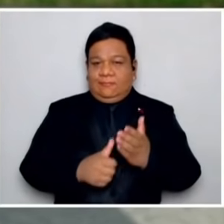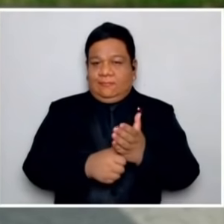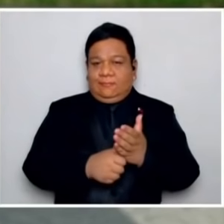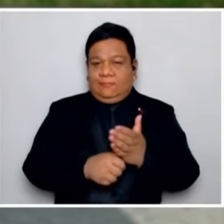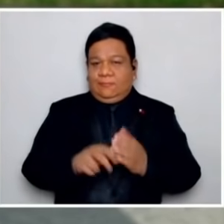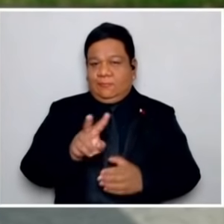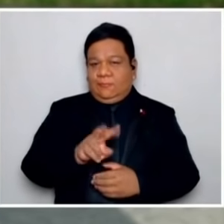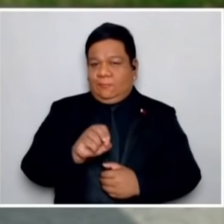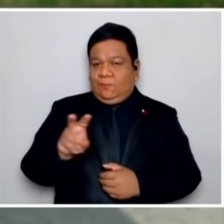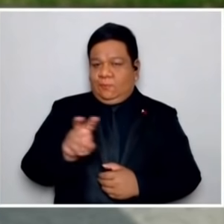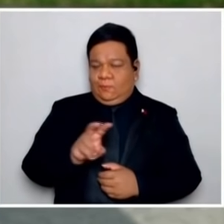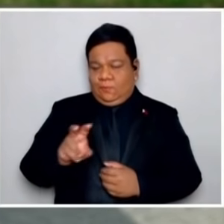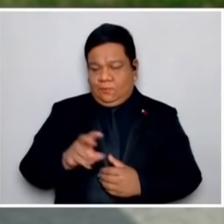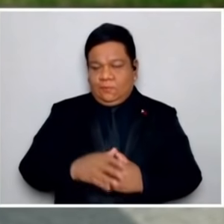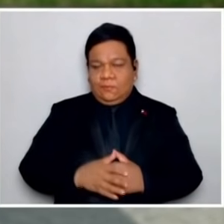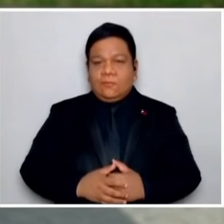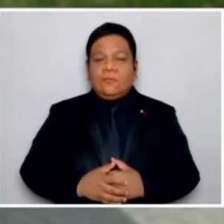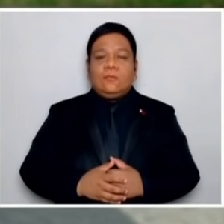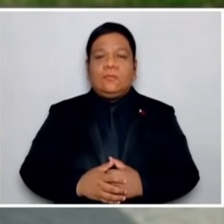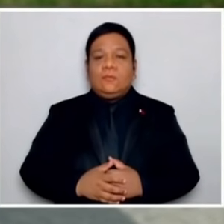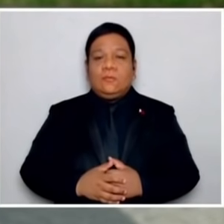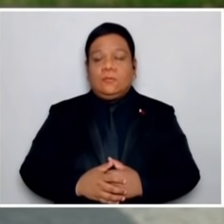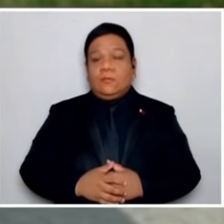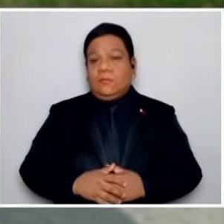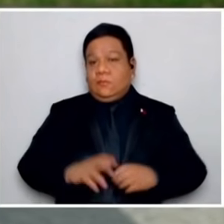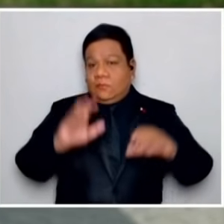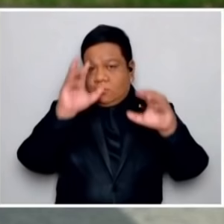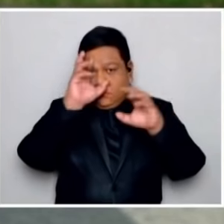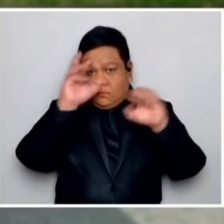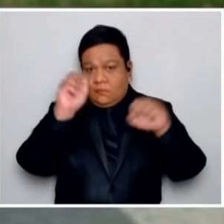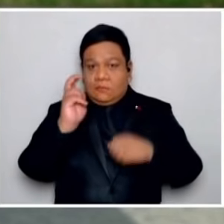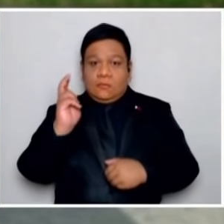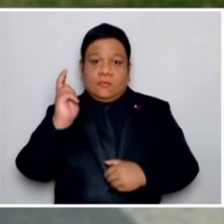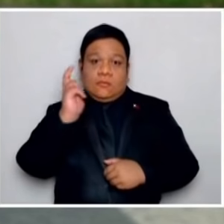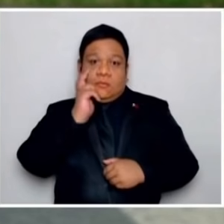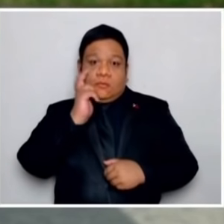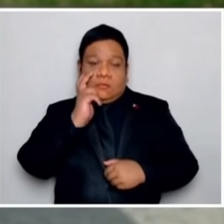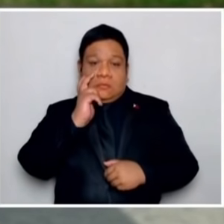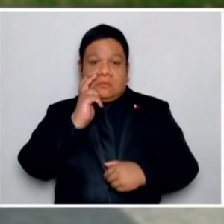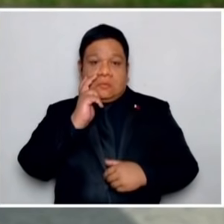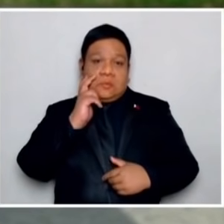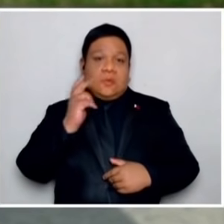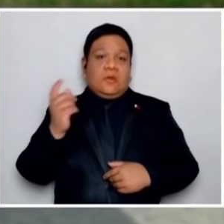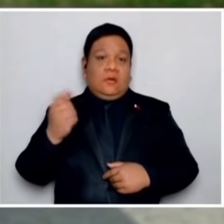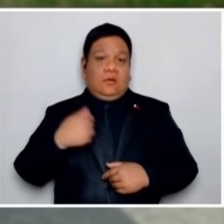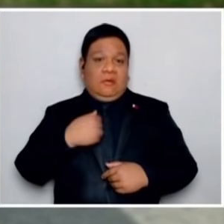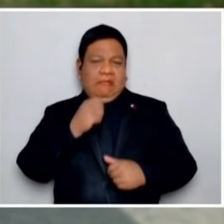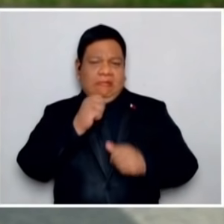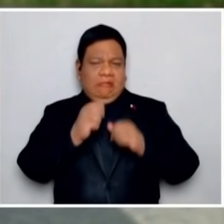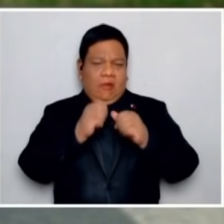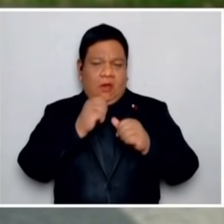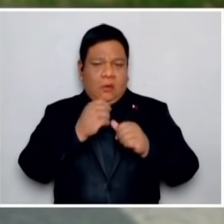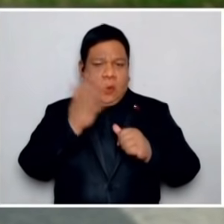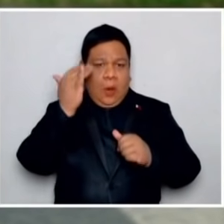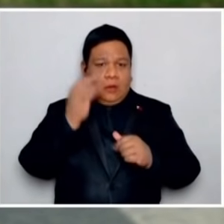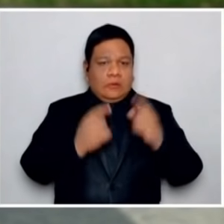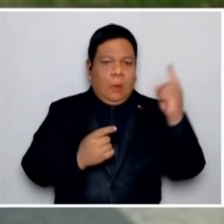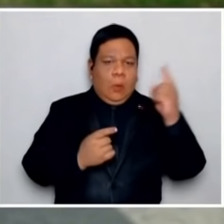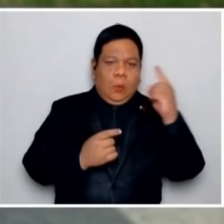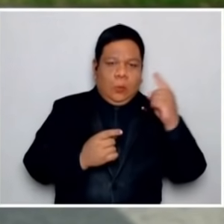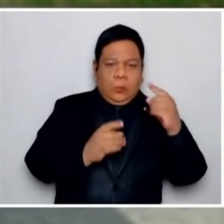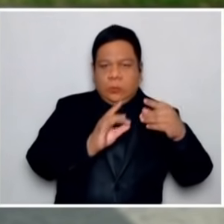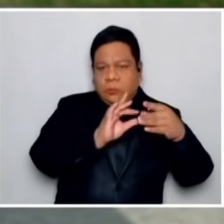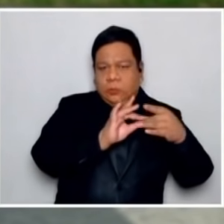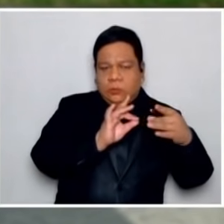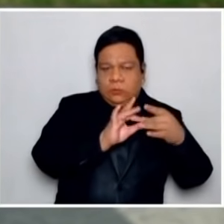Itinanggi ni Pangulong Rodrigo Duterte ang aligasyong kontrolado siya ng malapit na aide na si Senator Bongo. Iginiit din ng